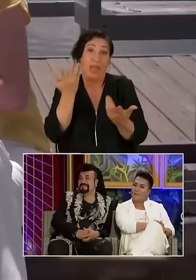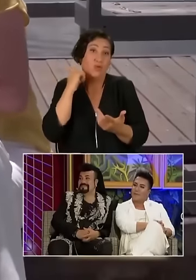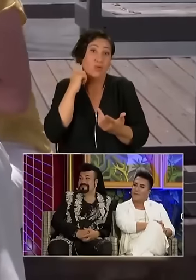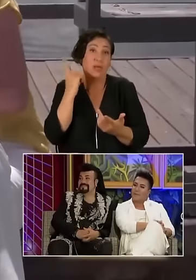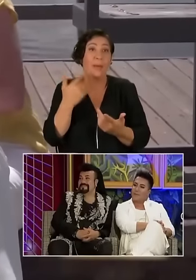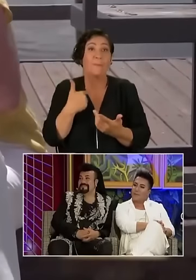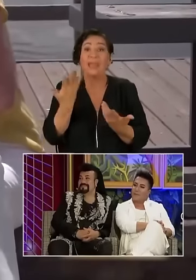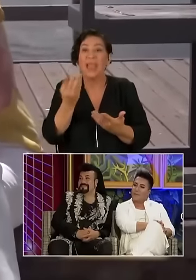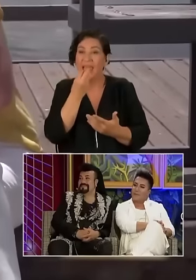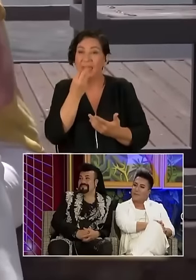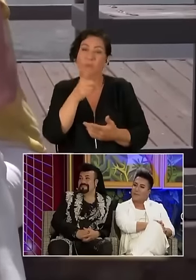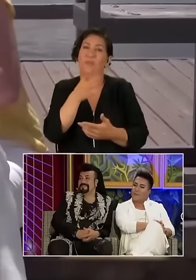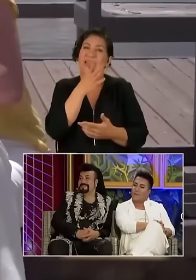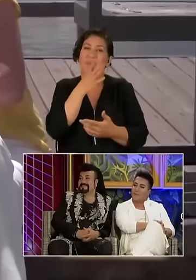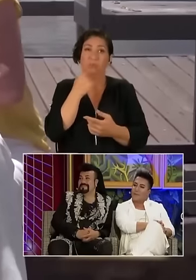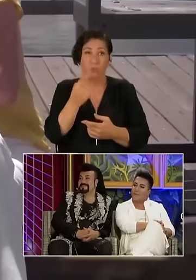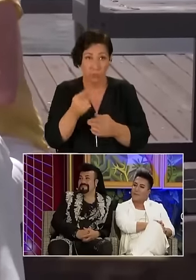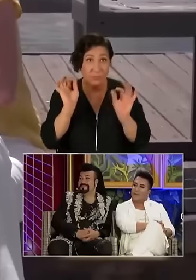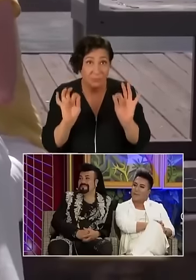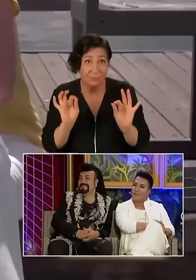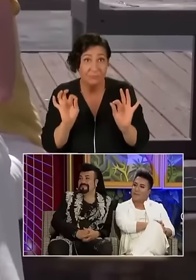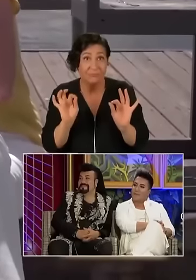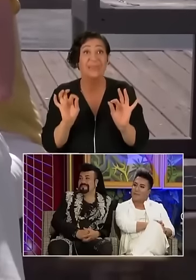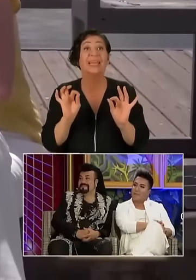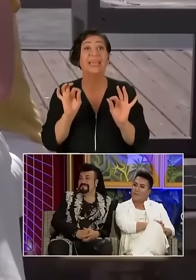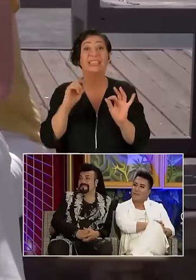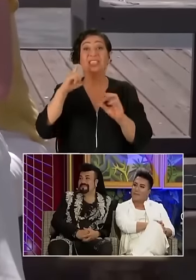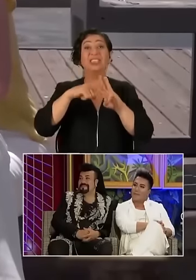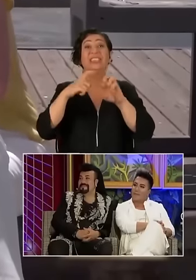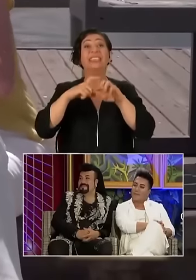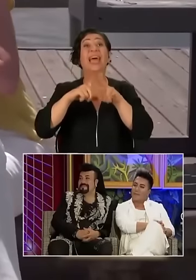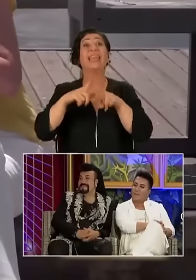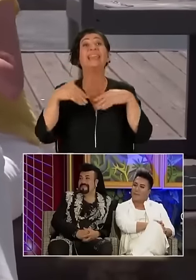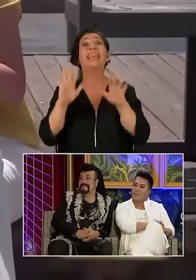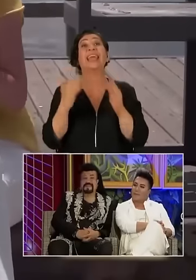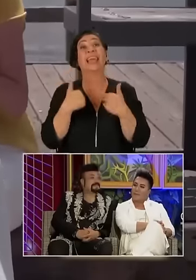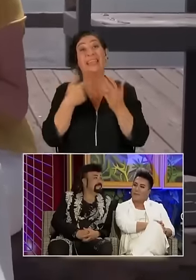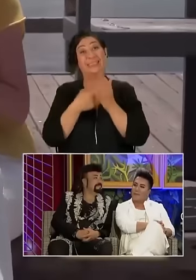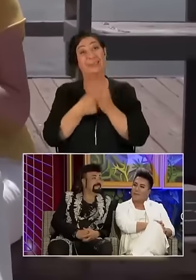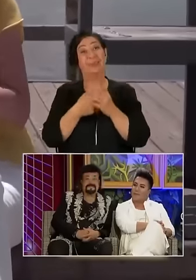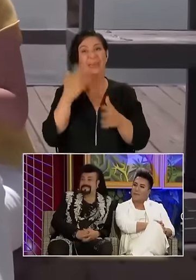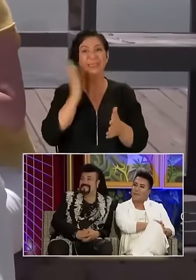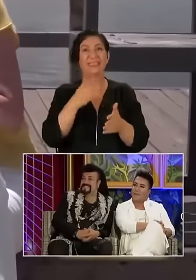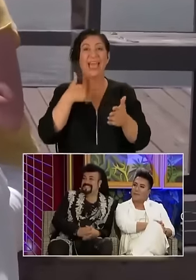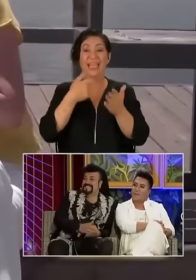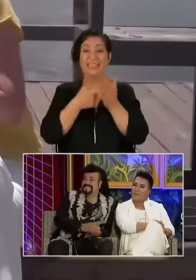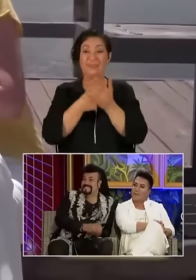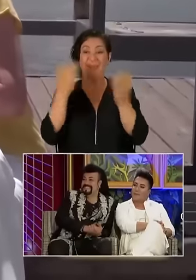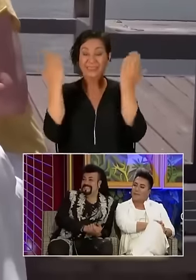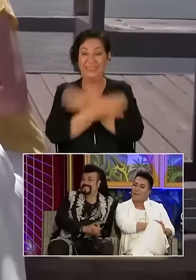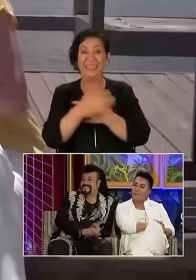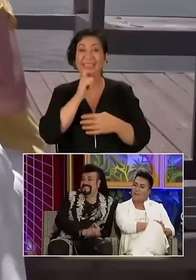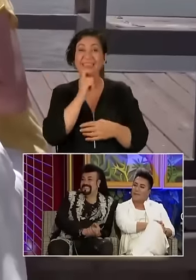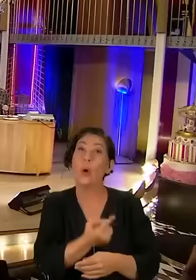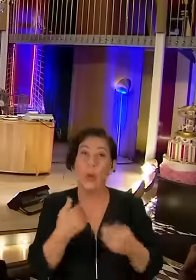ünlü. Ben sadece ne yedim onu bilirim diyorsun, değil mi Ceren? Ceren değil ismim ama. Hay Allah, ismi Ceren değil. Ben